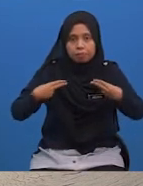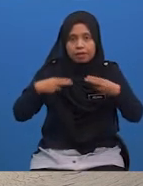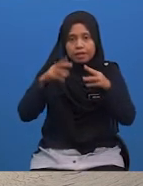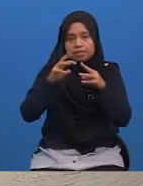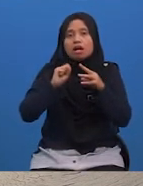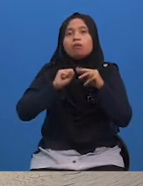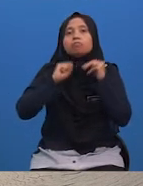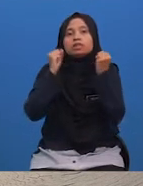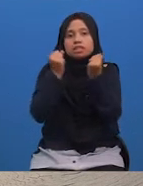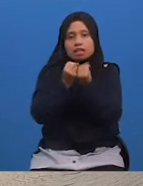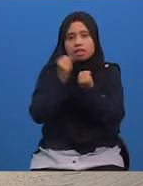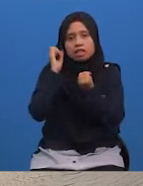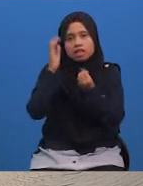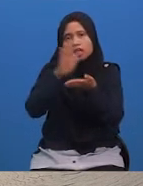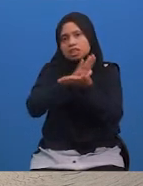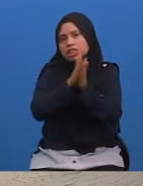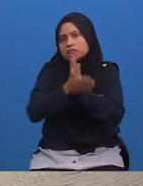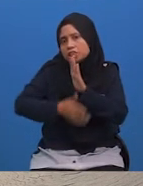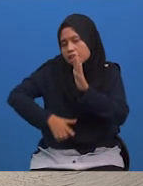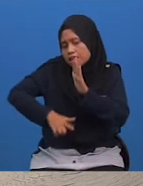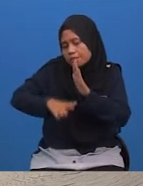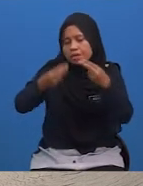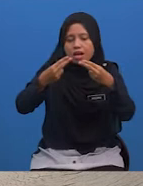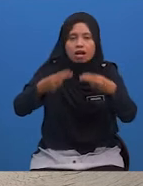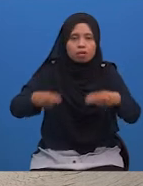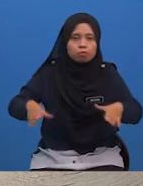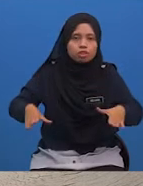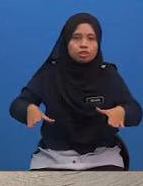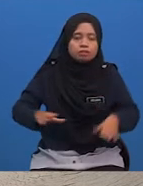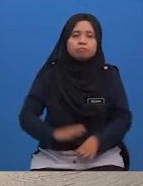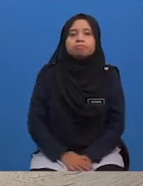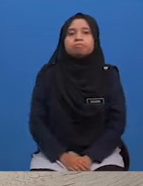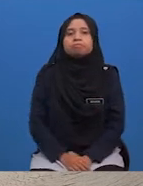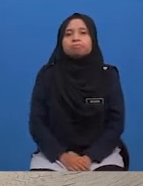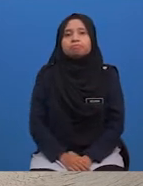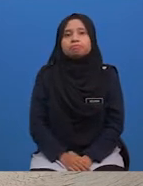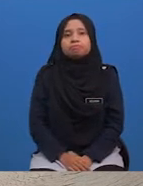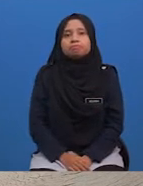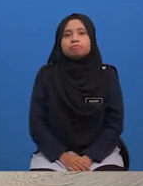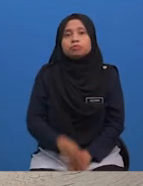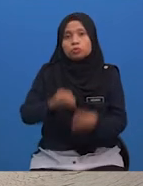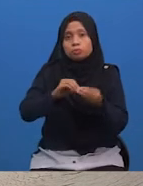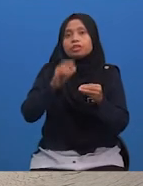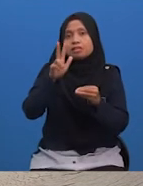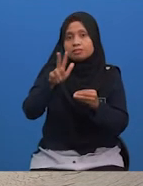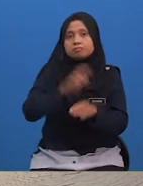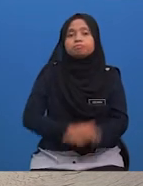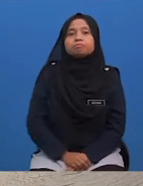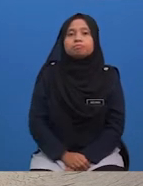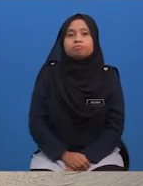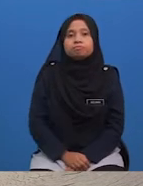kehidupan masyarakat akan menjadi lebih harmoni, ya. Yang ketiga,